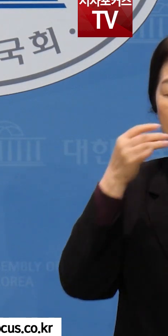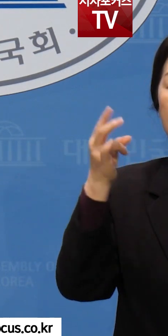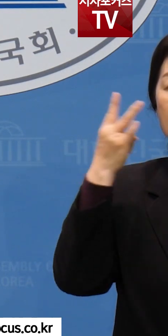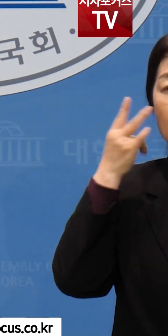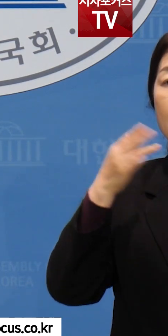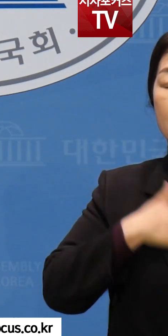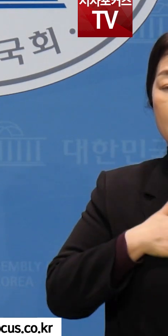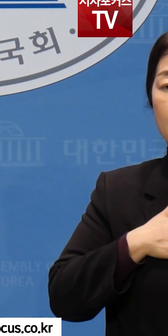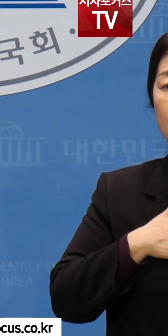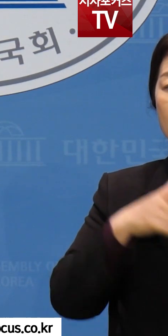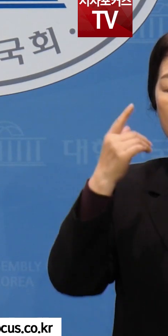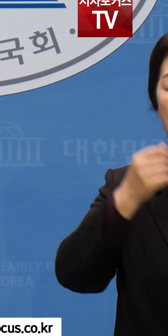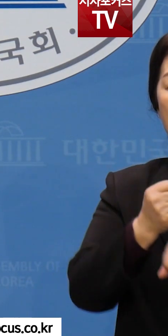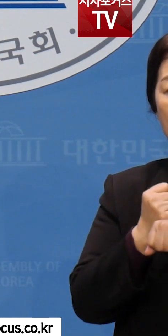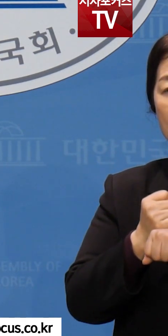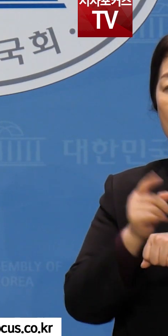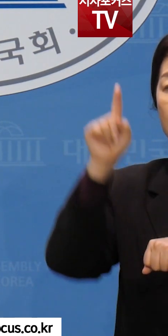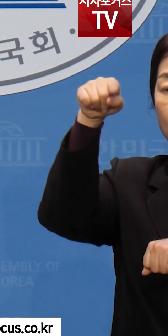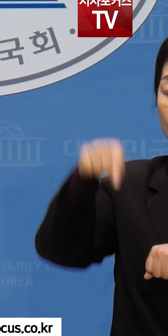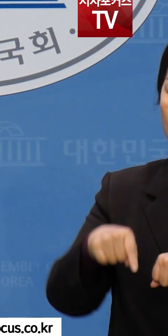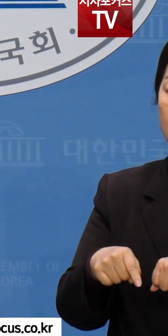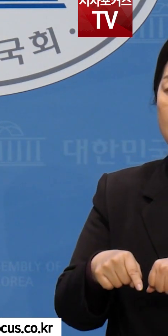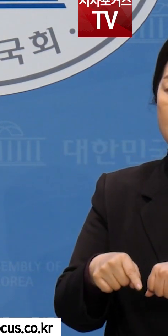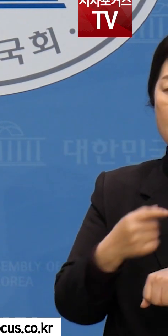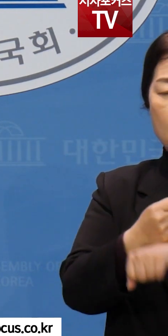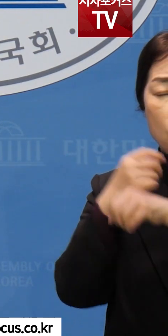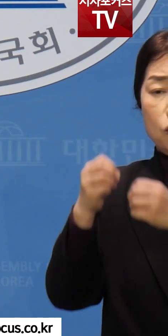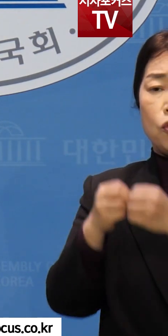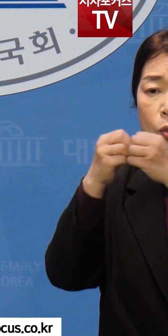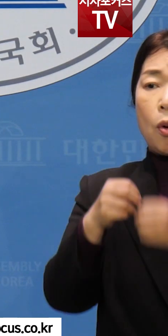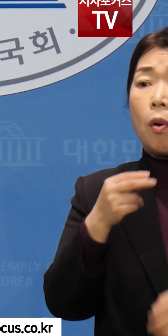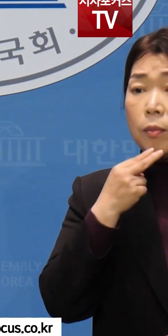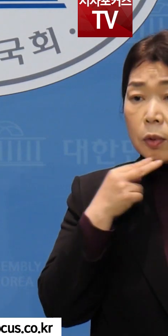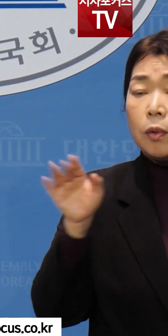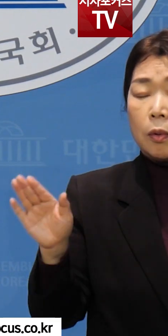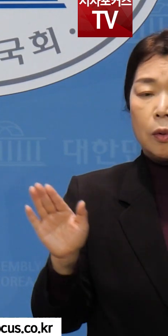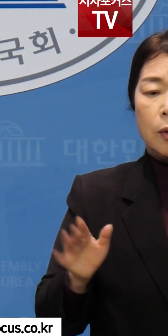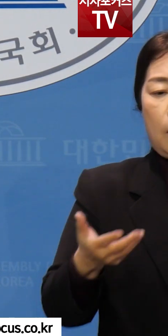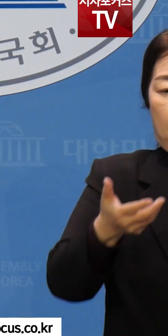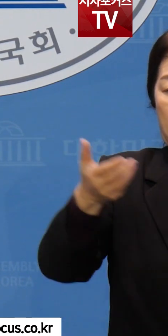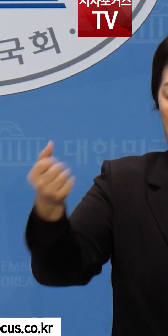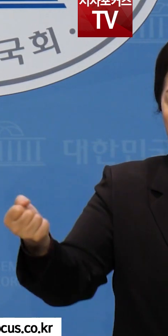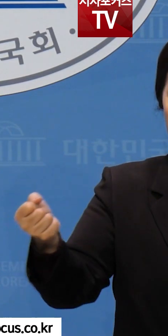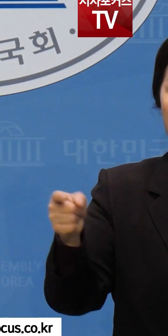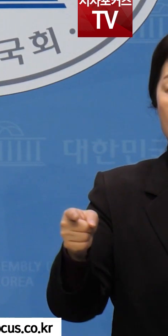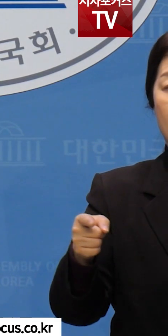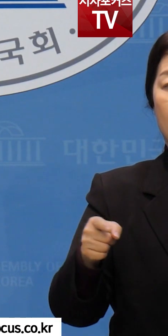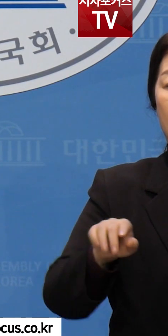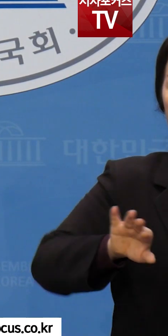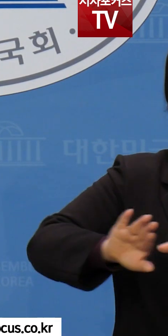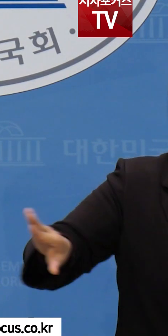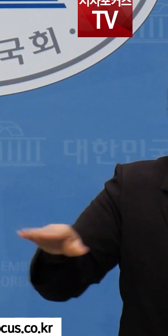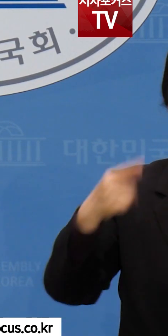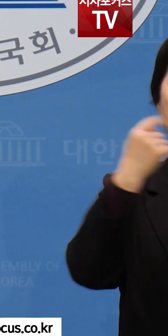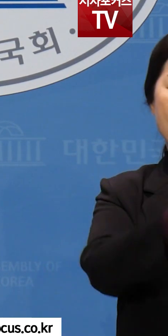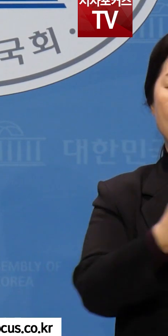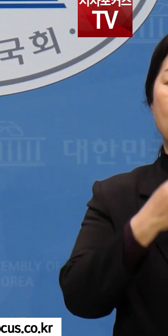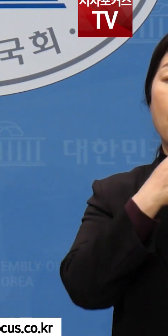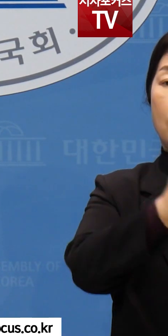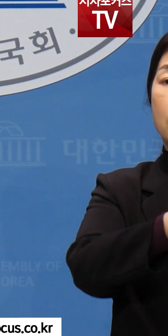연구개발은 항우연과 천문연의 연구와 중복되지 않게 개념 설계 연구 등만